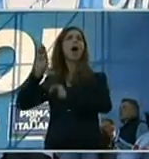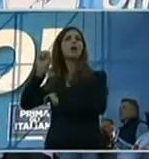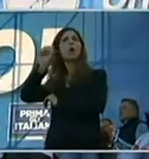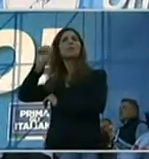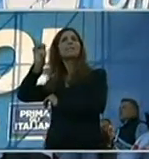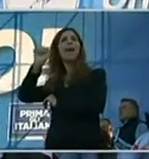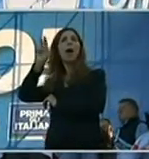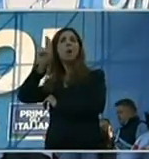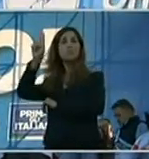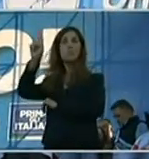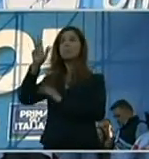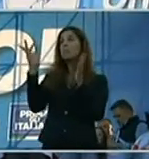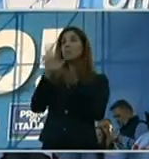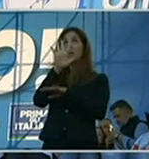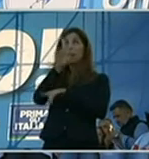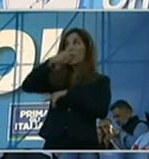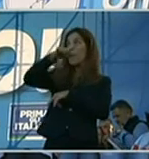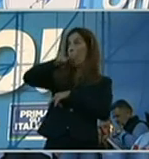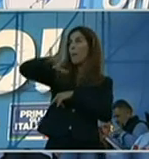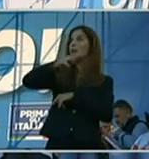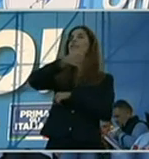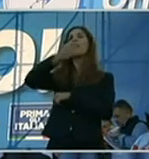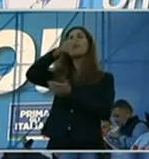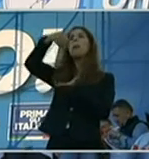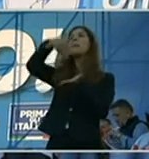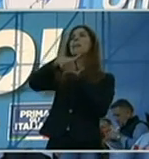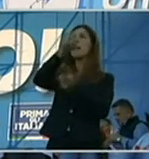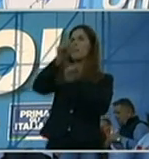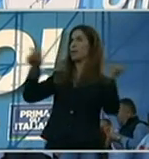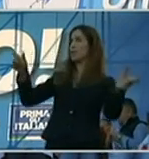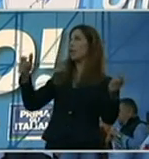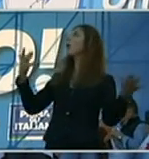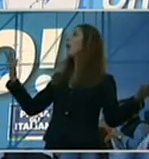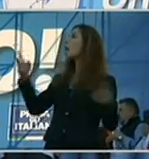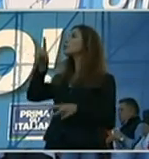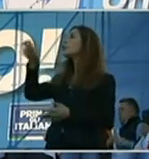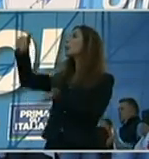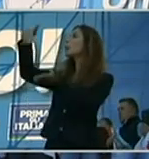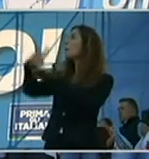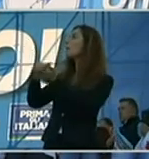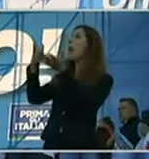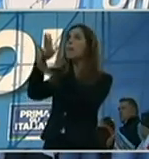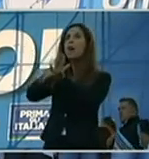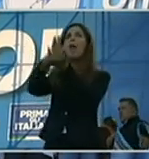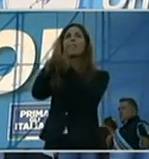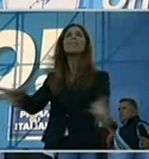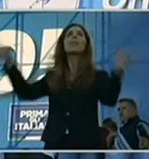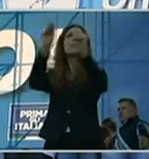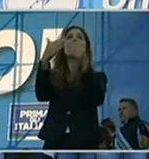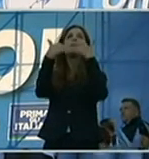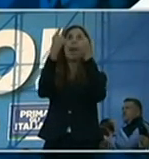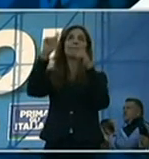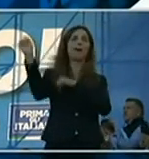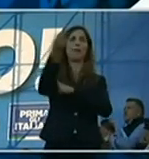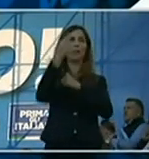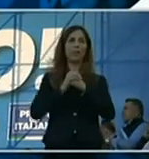persone. Mi dicono che siamo in 200.000, 200.000 volte grazie a tutti voi.